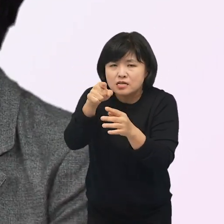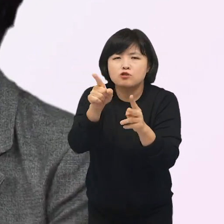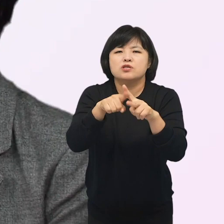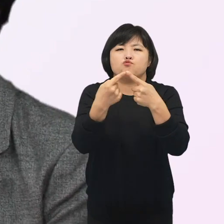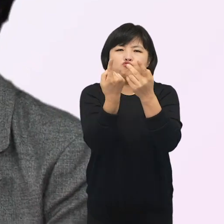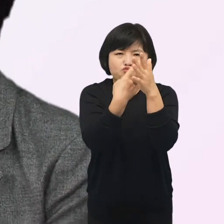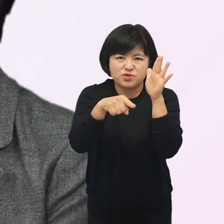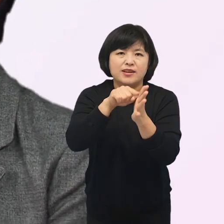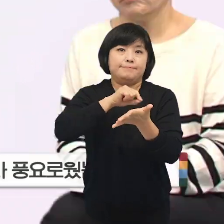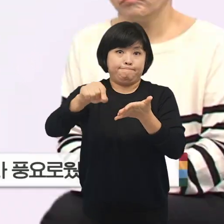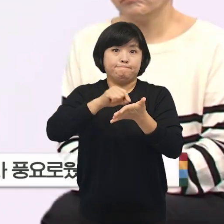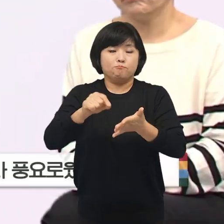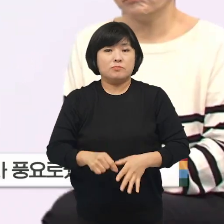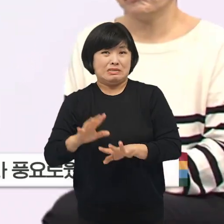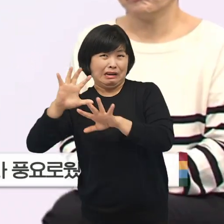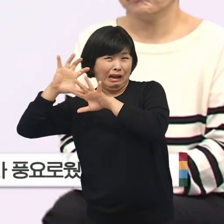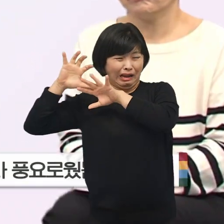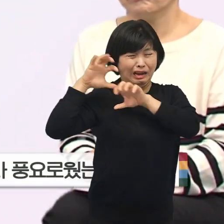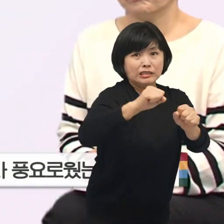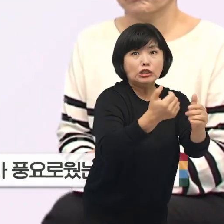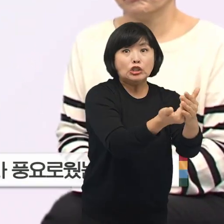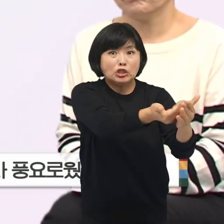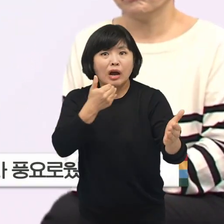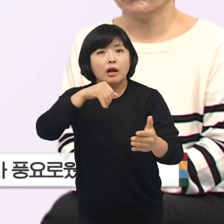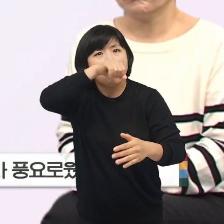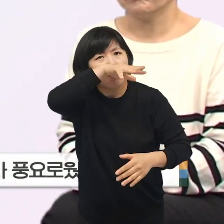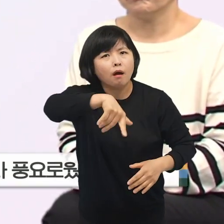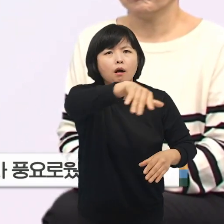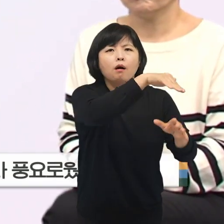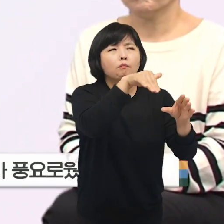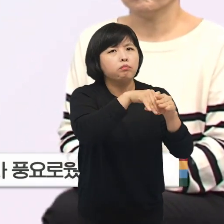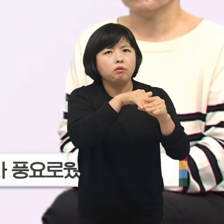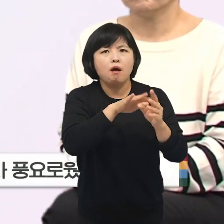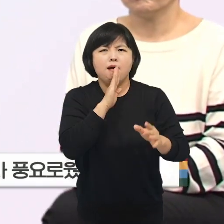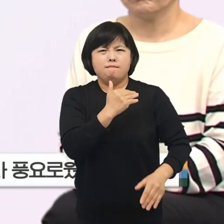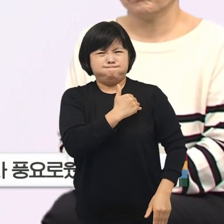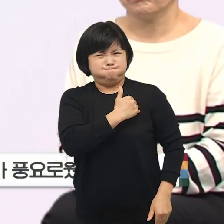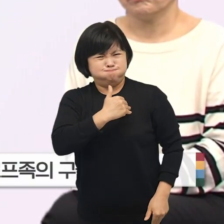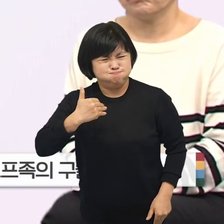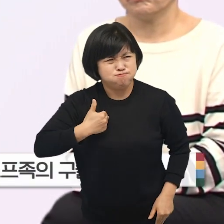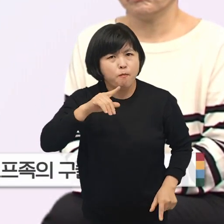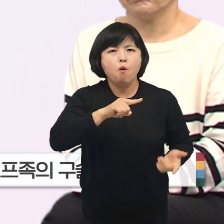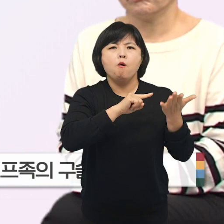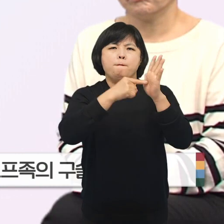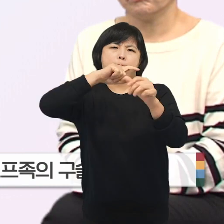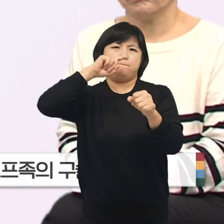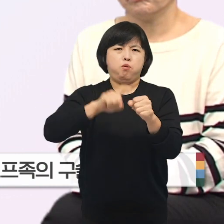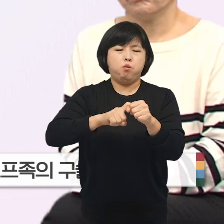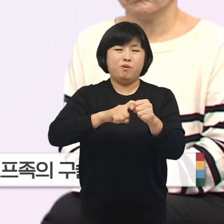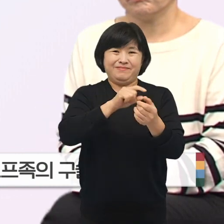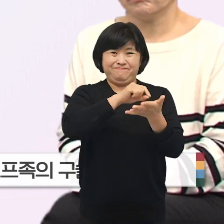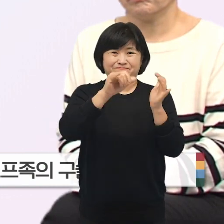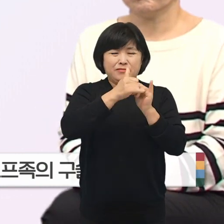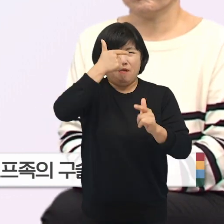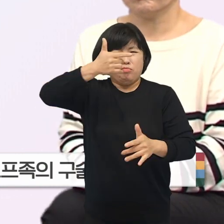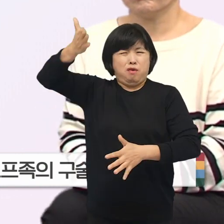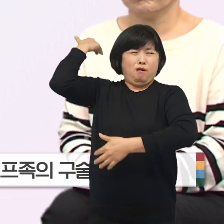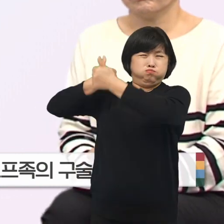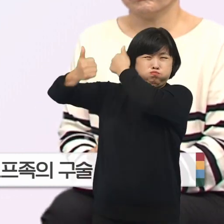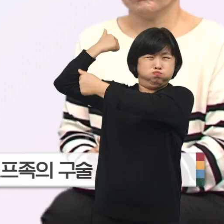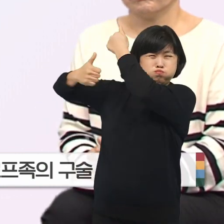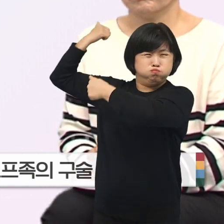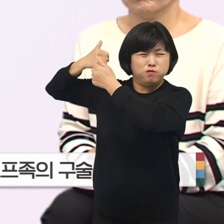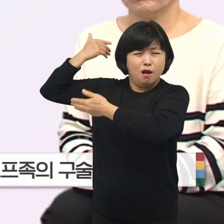이해할 수가 있습니다. 식민지화 되기 이전의 아프리카의 문화가 얼마나 풍요로웠는지를 보여주기 위해서 작가는